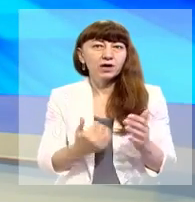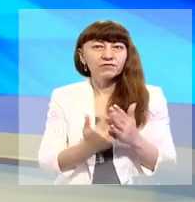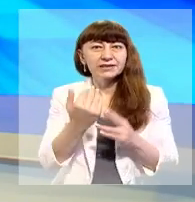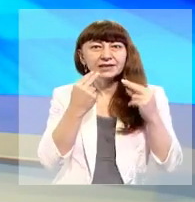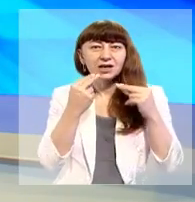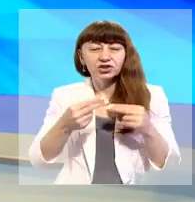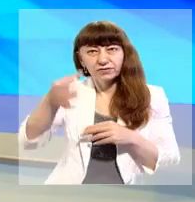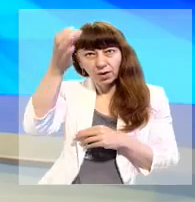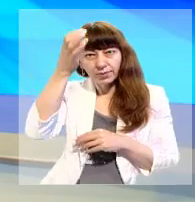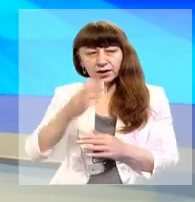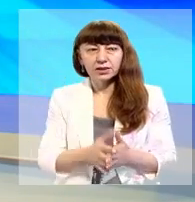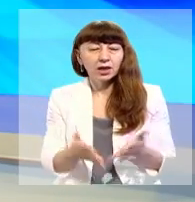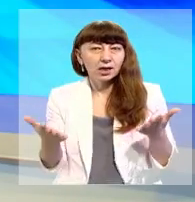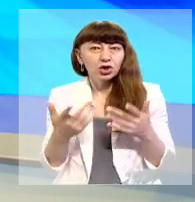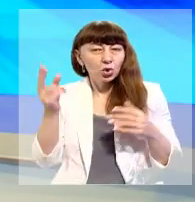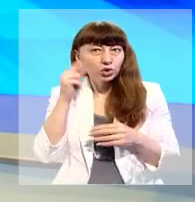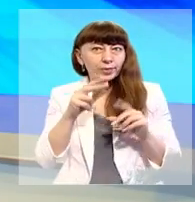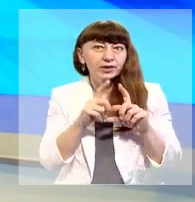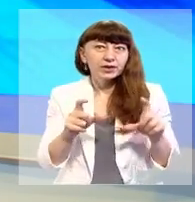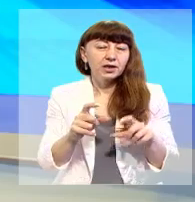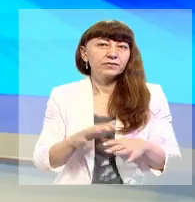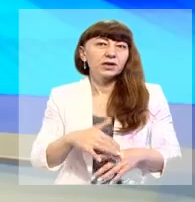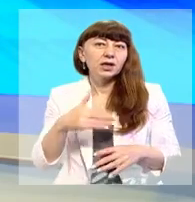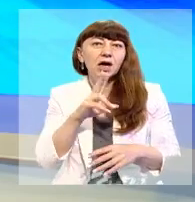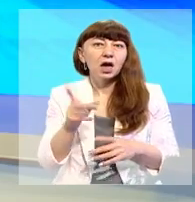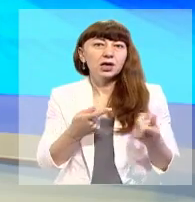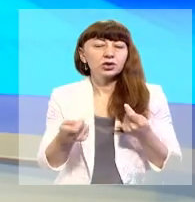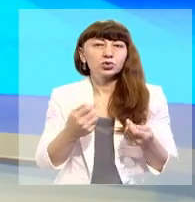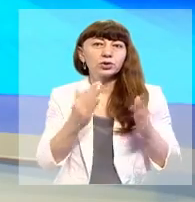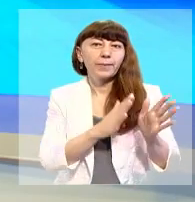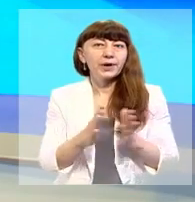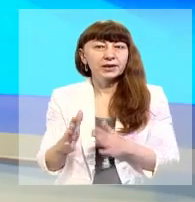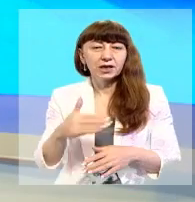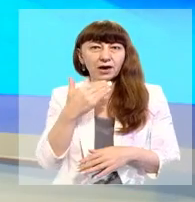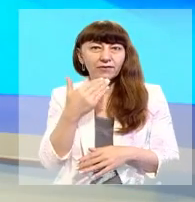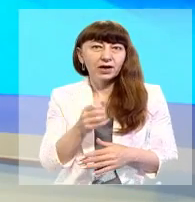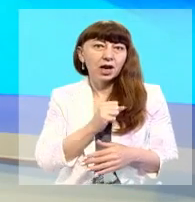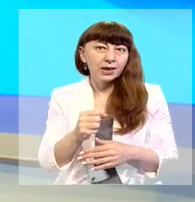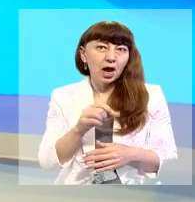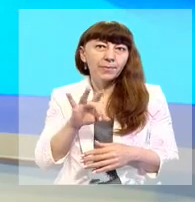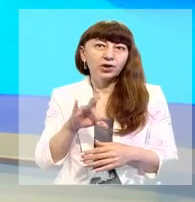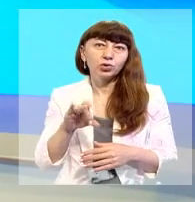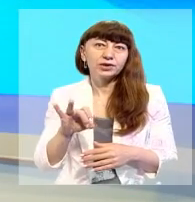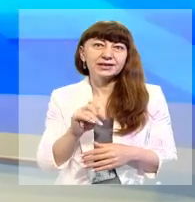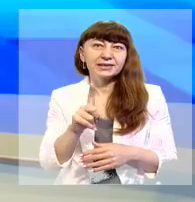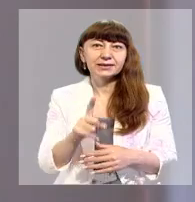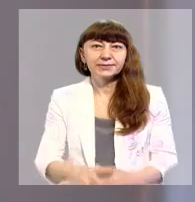качество образования. О каких учебных заведениях идет речь и как организован процесс, узнал наш корреспондент Амирлан Байгонас.